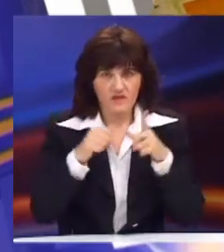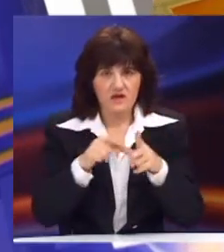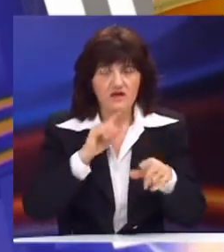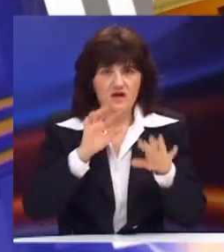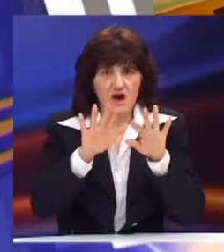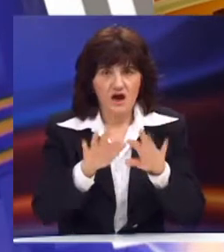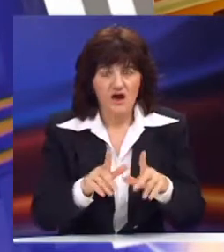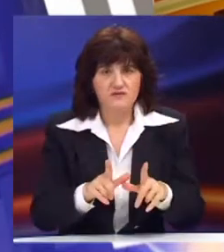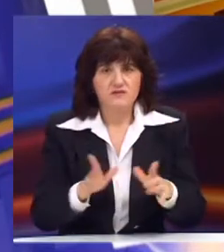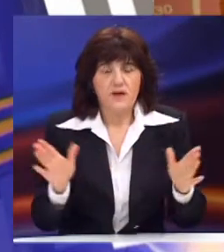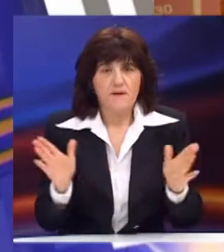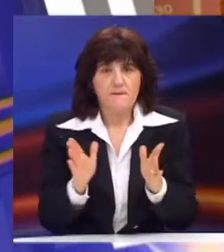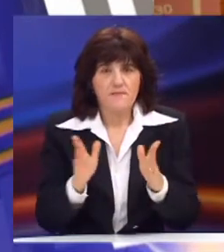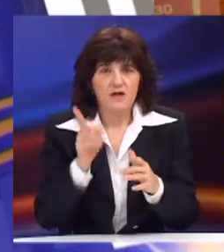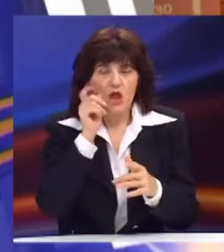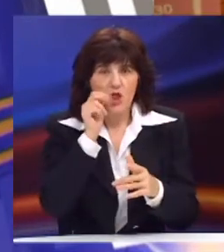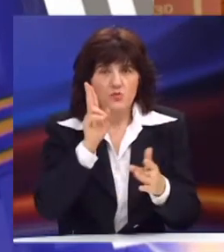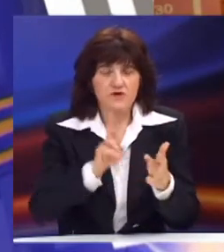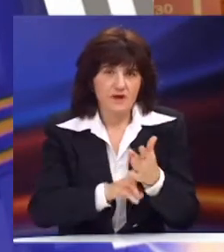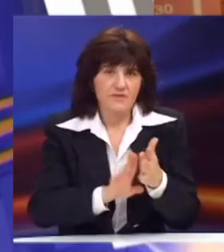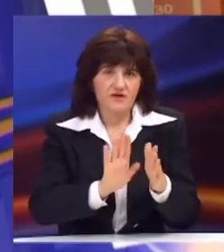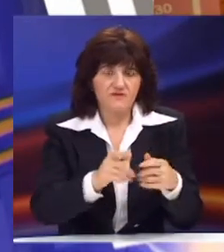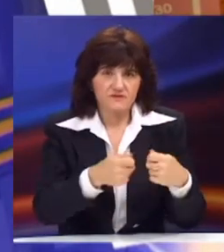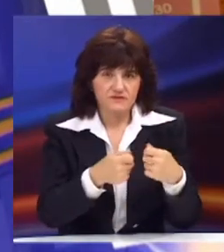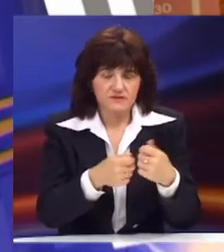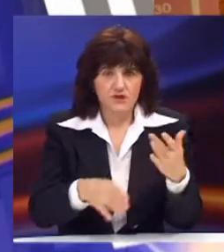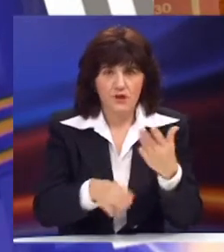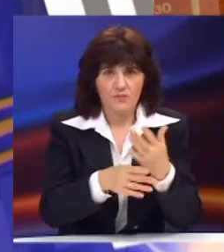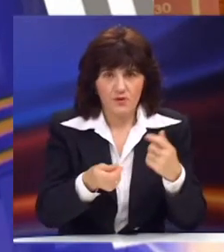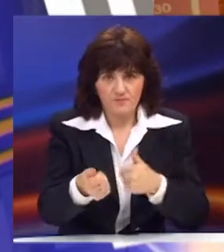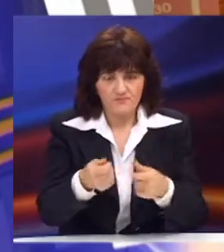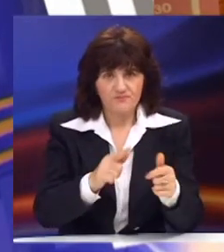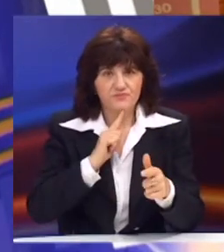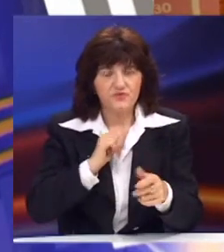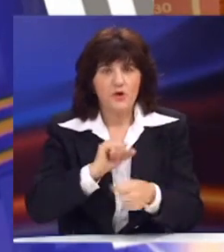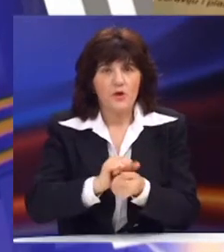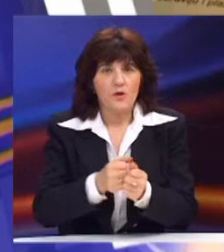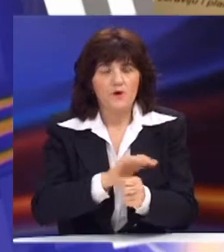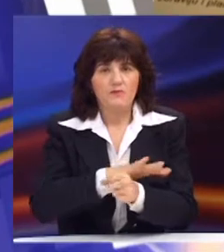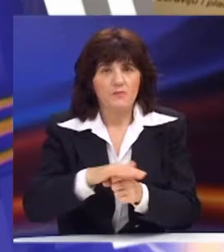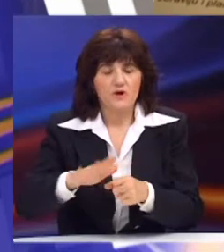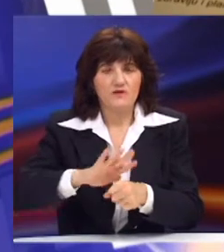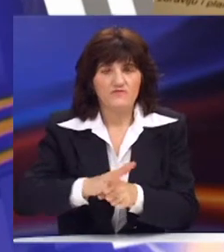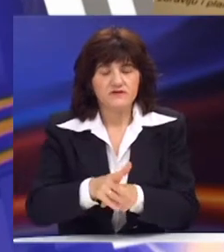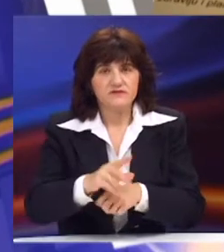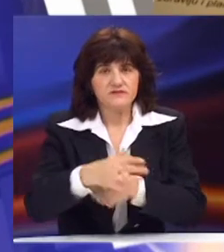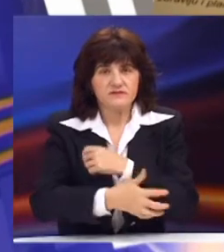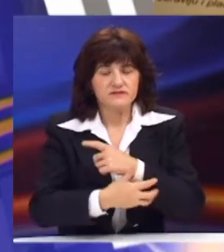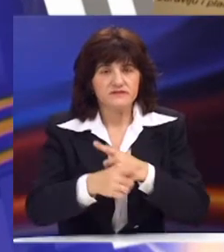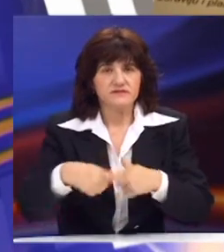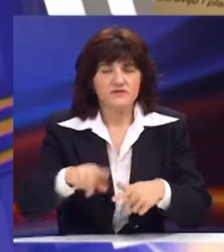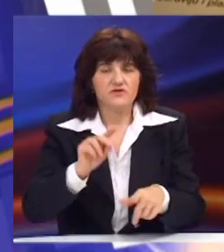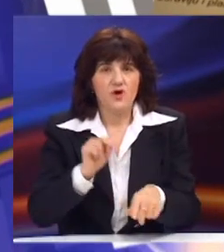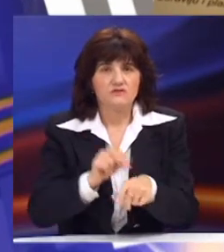i Kancelarija za ljudska i manjinska prava vlade Republike Srbije u okviru programa Borba protiv diskriminacije i unapređenja položaja